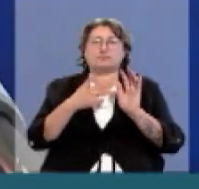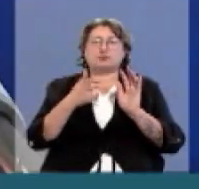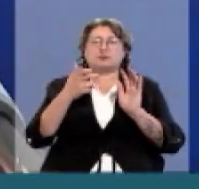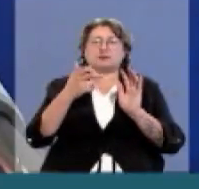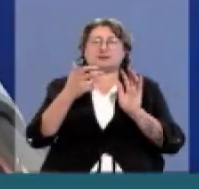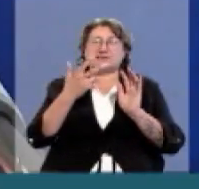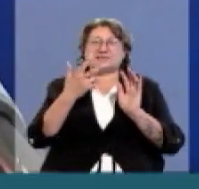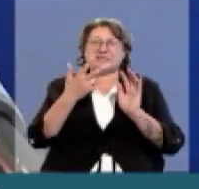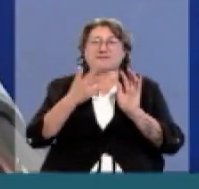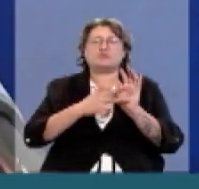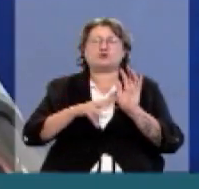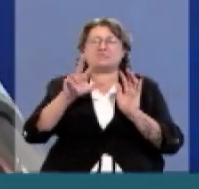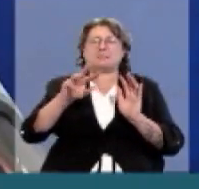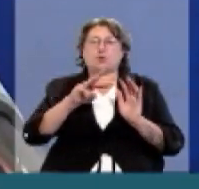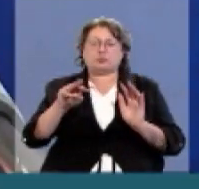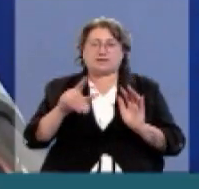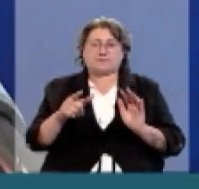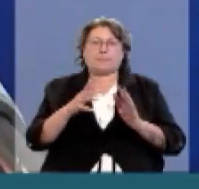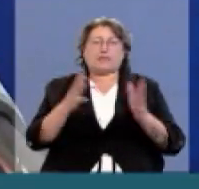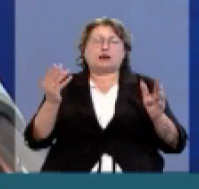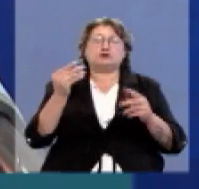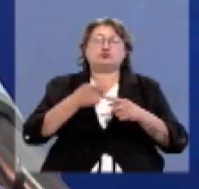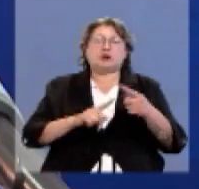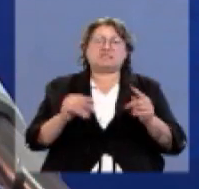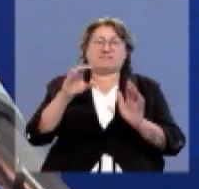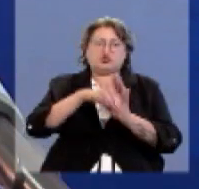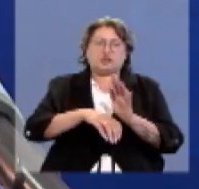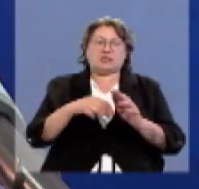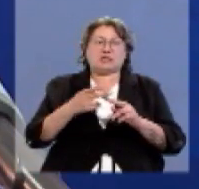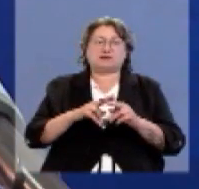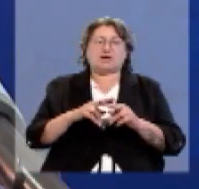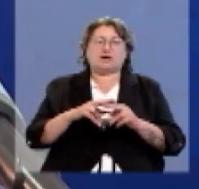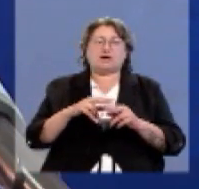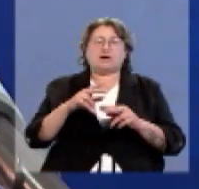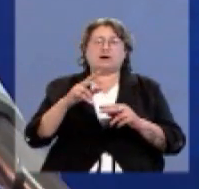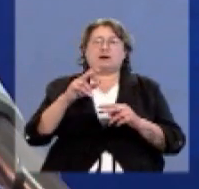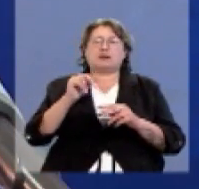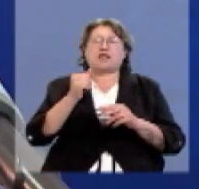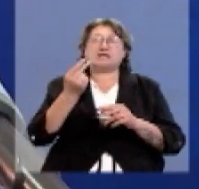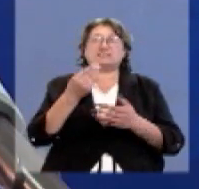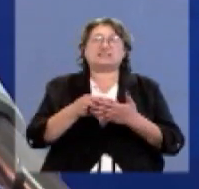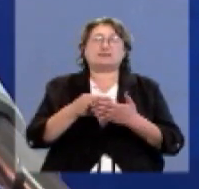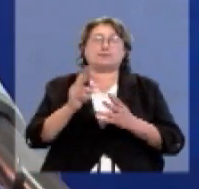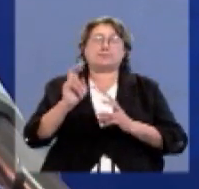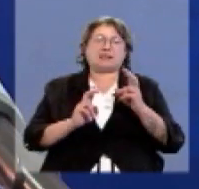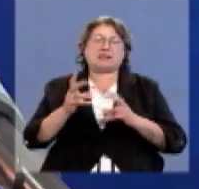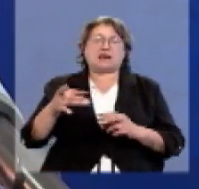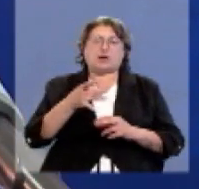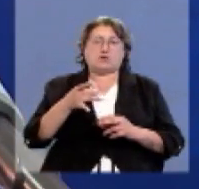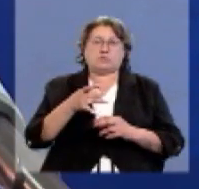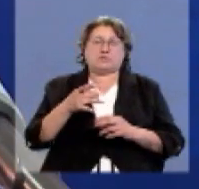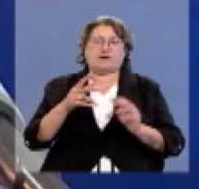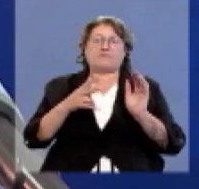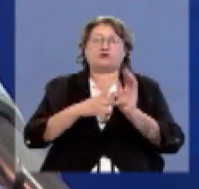болды. По источникам инвестиций большая часть вложений приходится на собственные средства. Инвестиция көздері бойынша салымдардың басым бөлігі